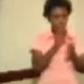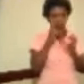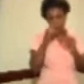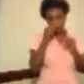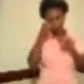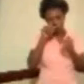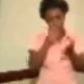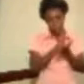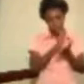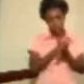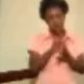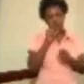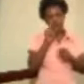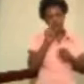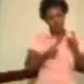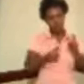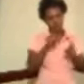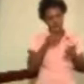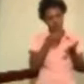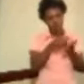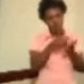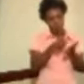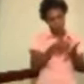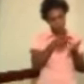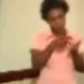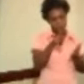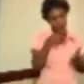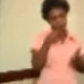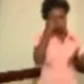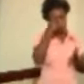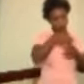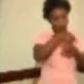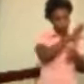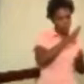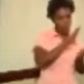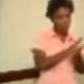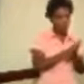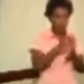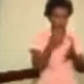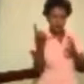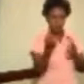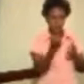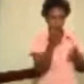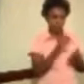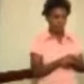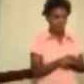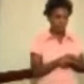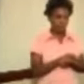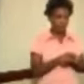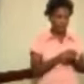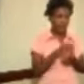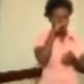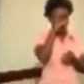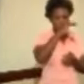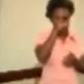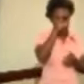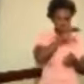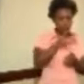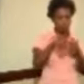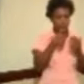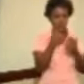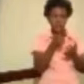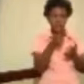personnelles, ça nous met à près de 700 millions de dollars qu'on avait déjà identifié. Donc, c'est pour vous dire